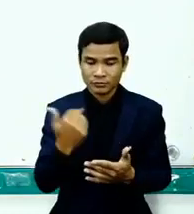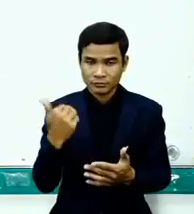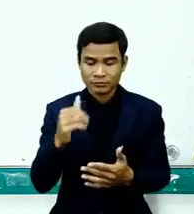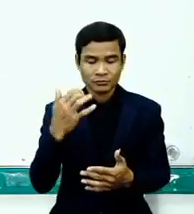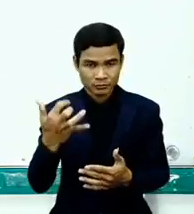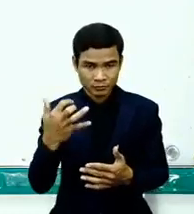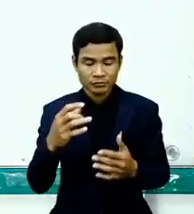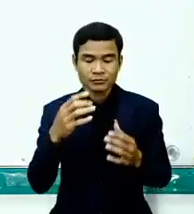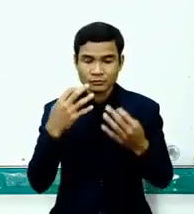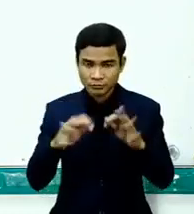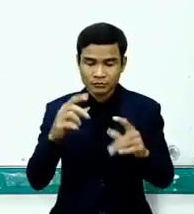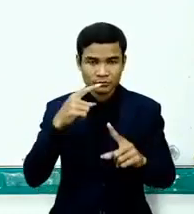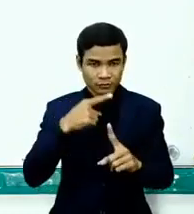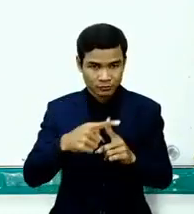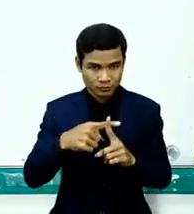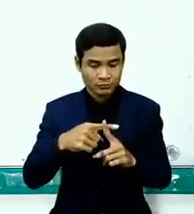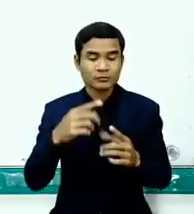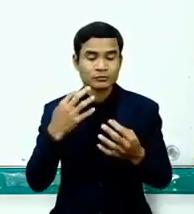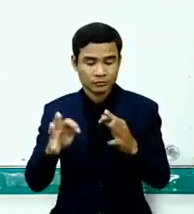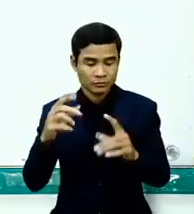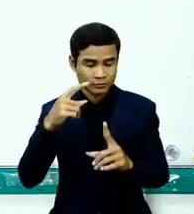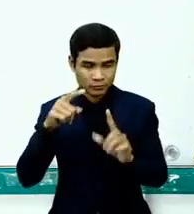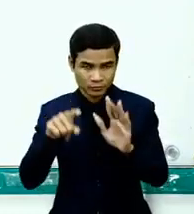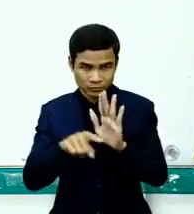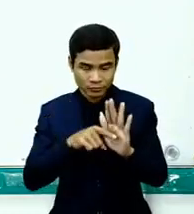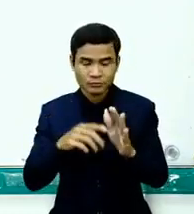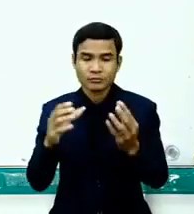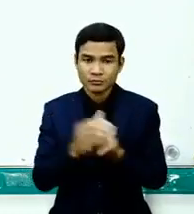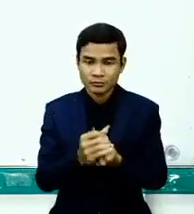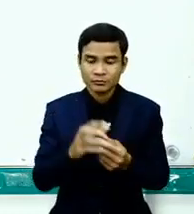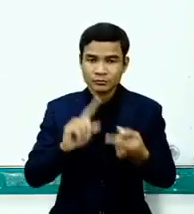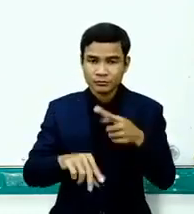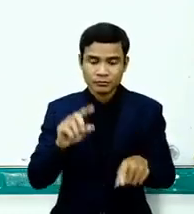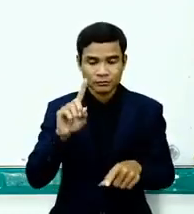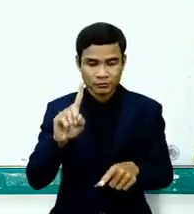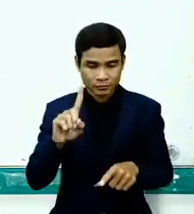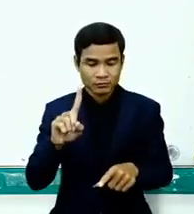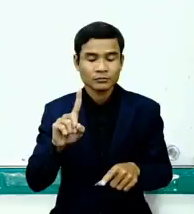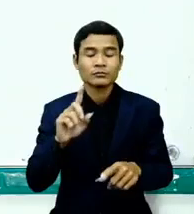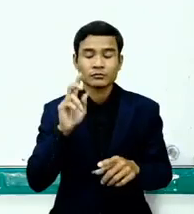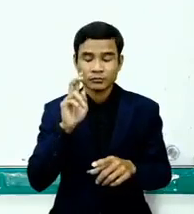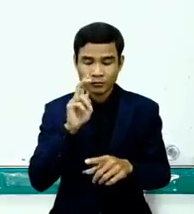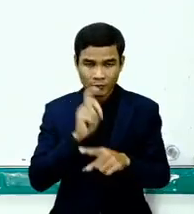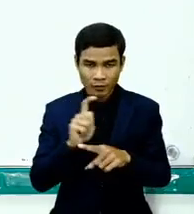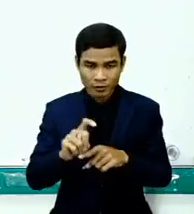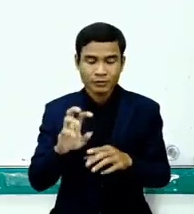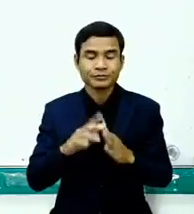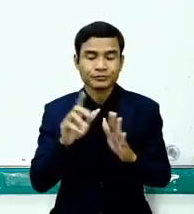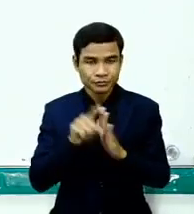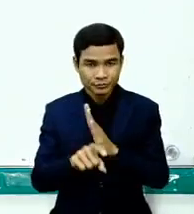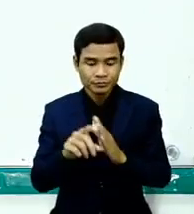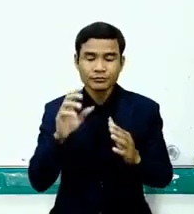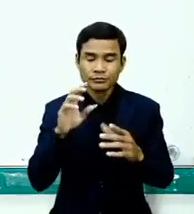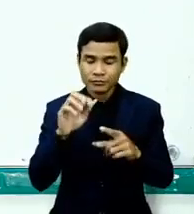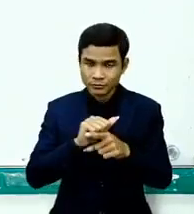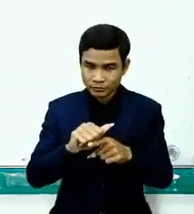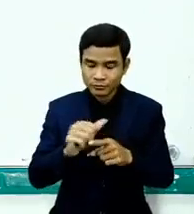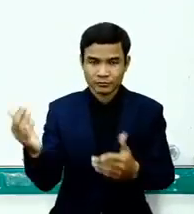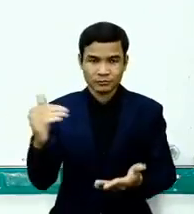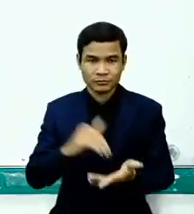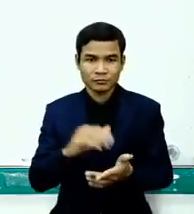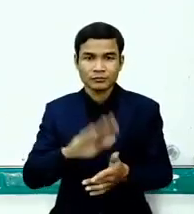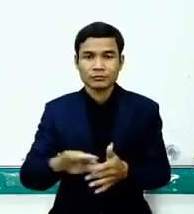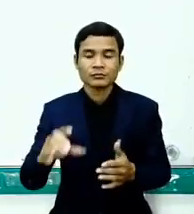ទី7វិធីបូកវិធីដកចំនួនដែលមានលេខ1ខ្ទង់ចាសចំណងជើងរងលំហាត់សារឡើងវិញ